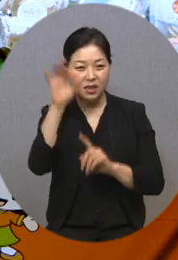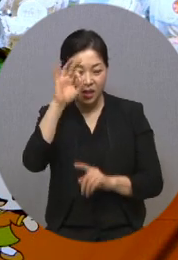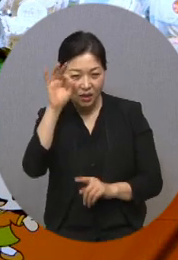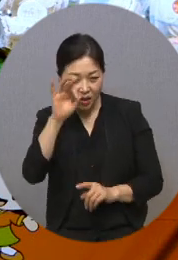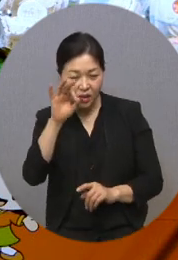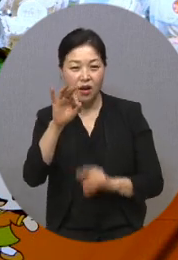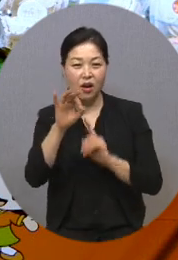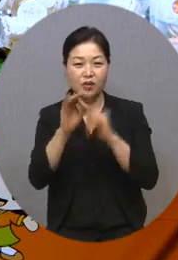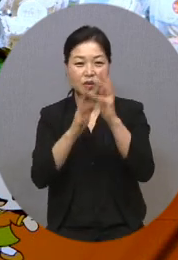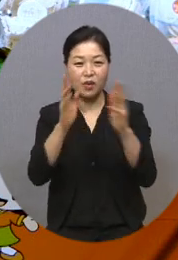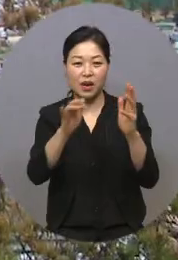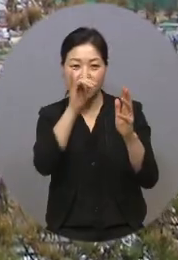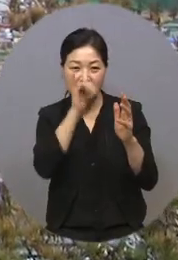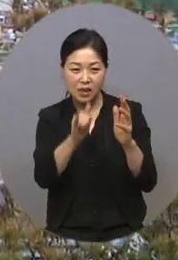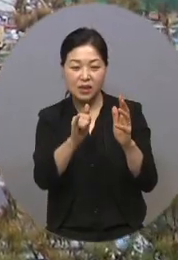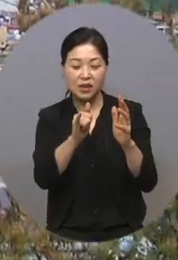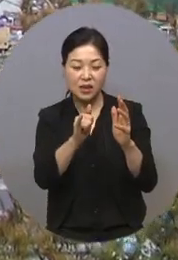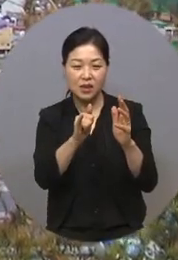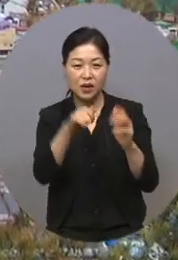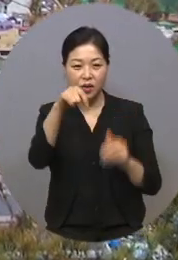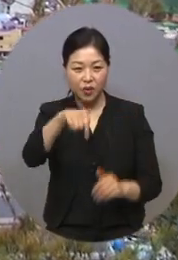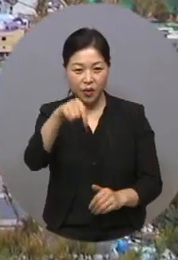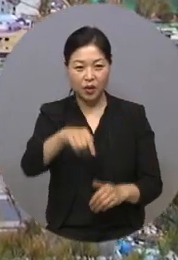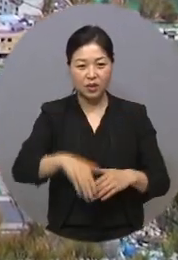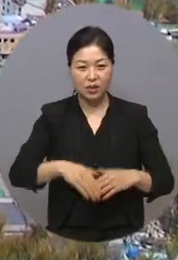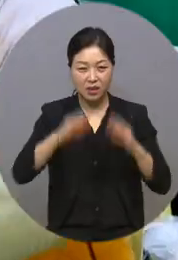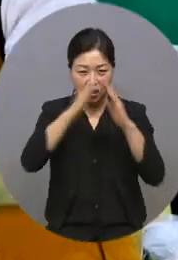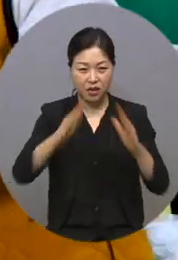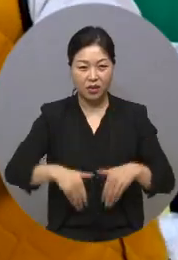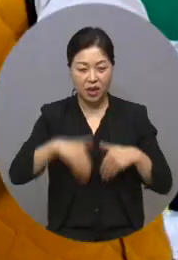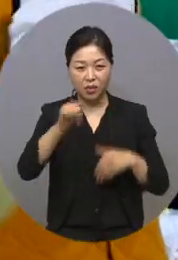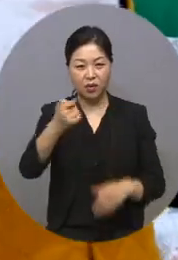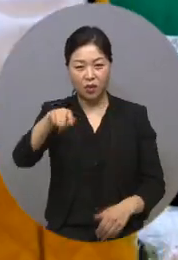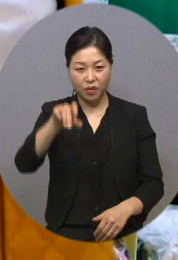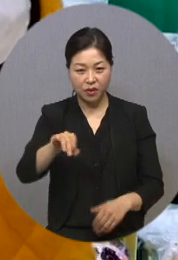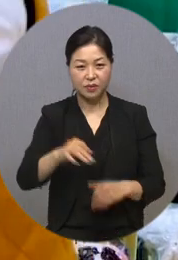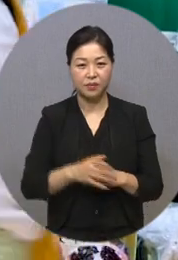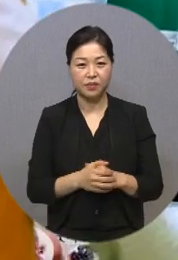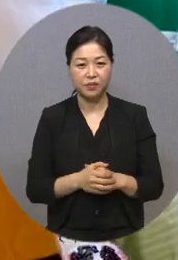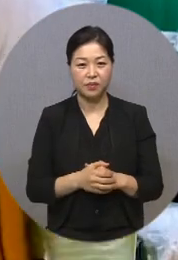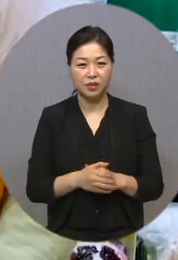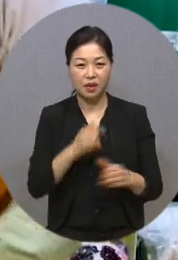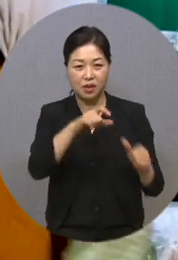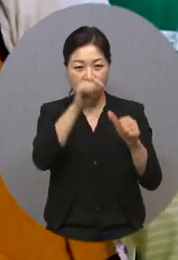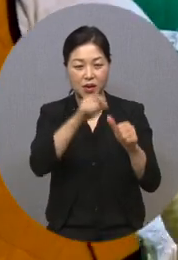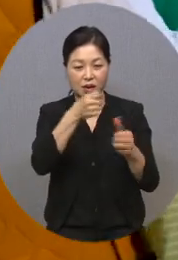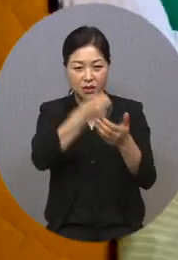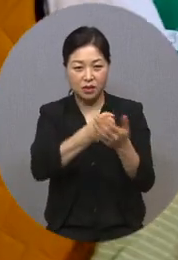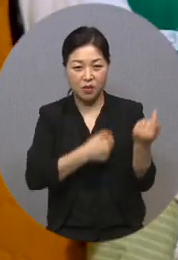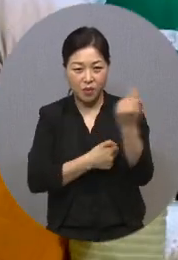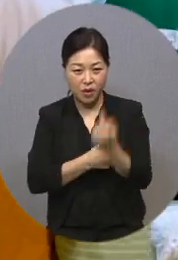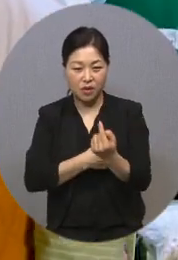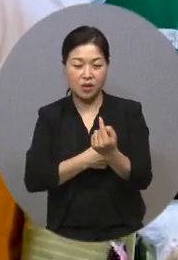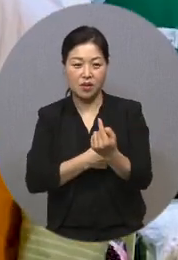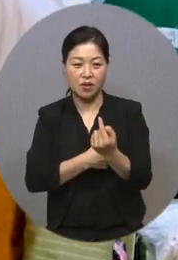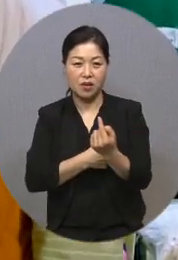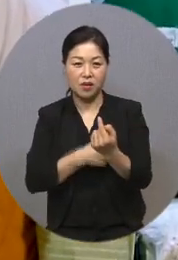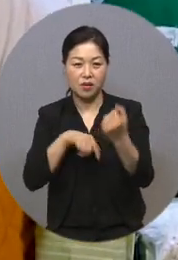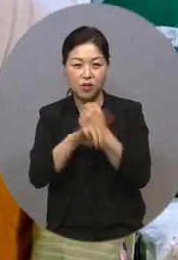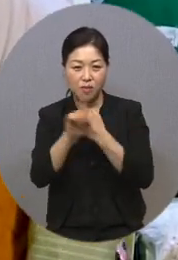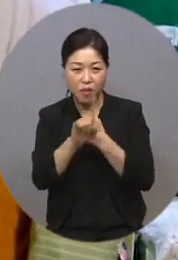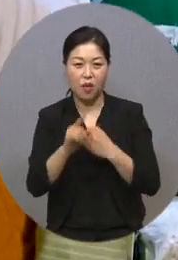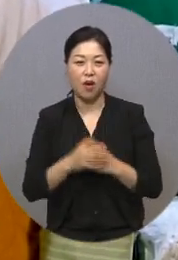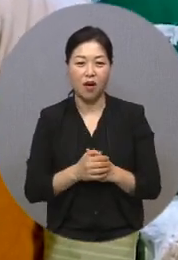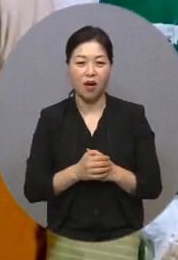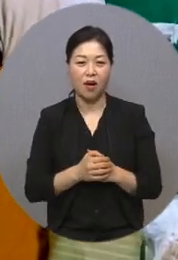바로 전라남도 고흥에 왔습니다. 오! 여기 특별히 선발되신 이유 기준은 뭔가요? 선발 기준. 이뻐서.